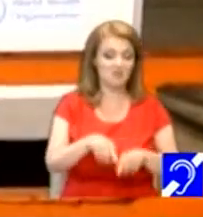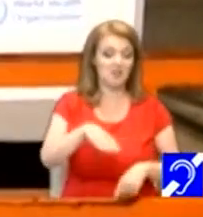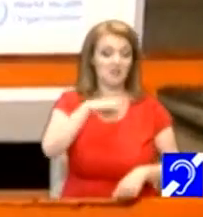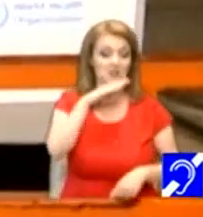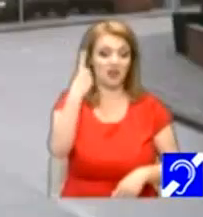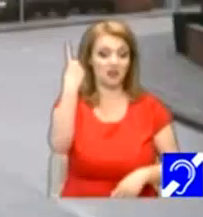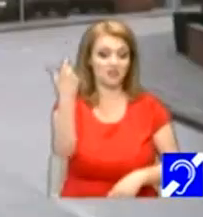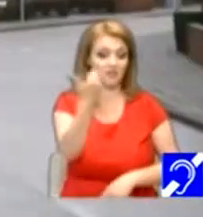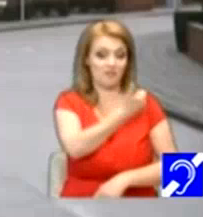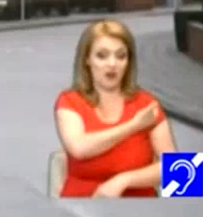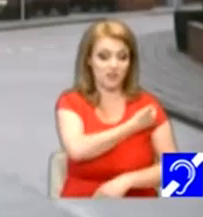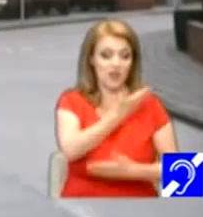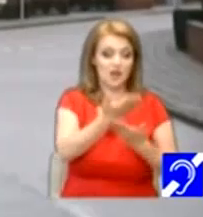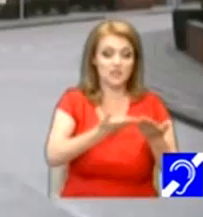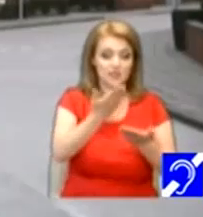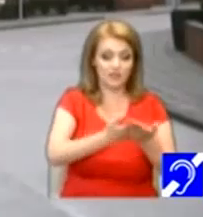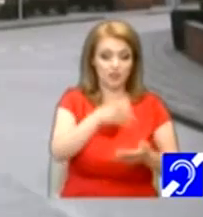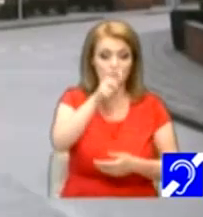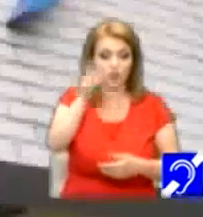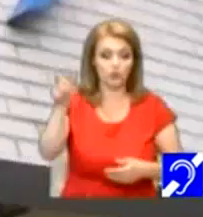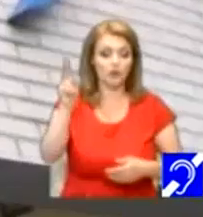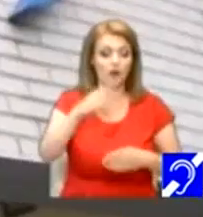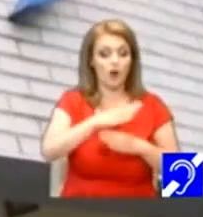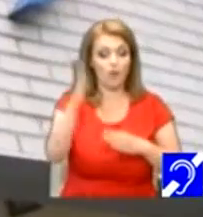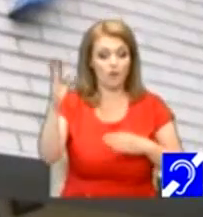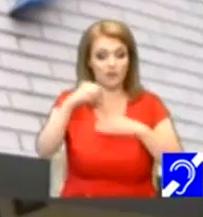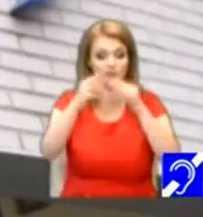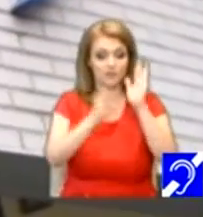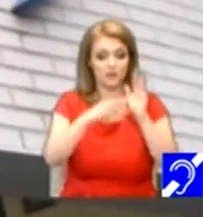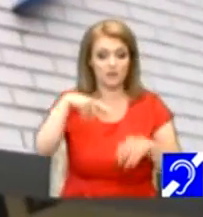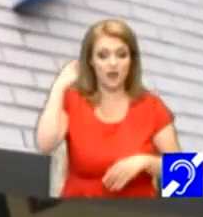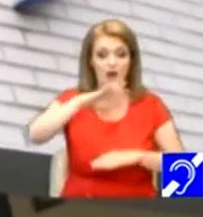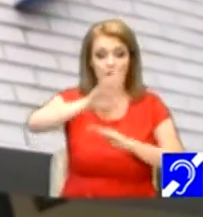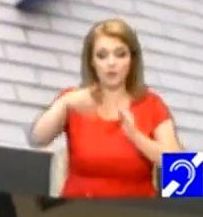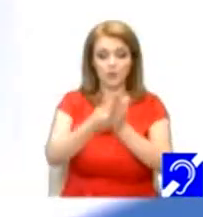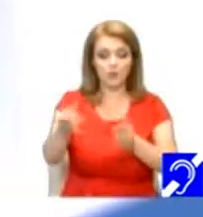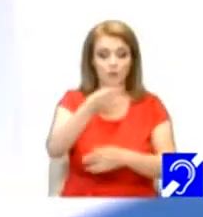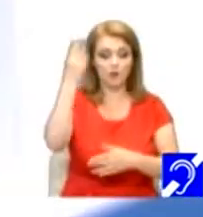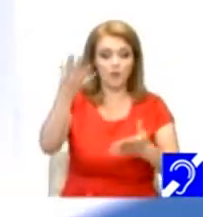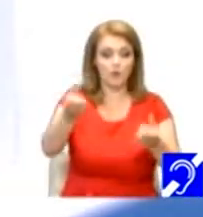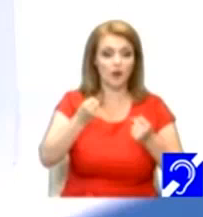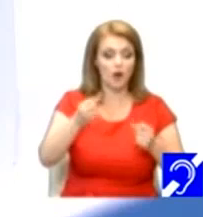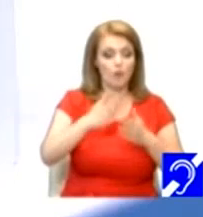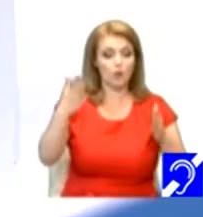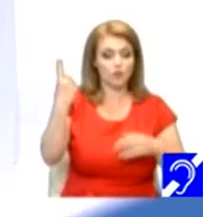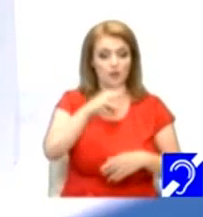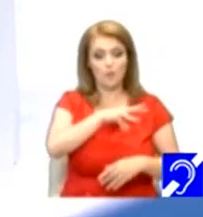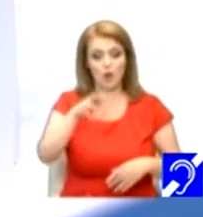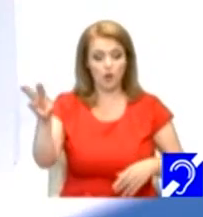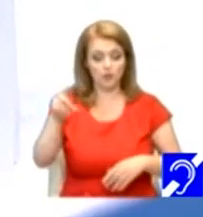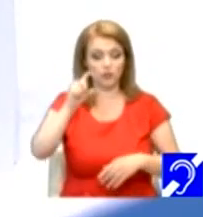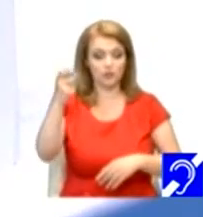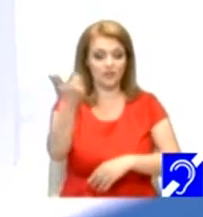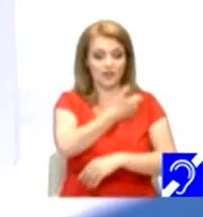doză și e recomandat persoanelor de peste 18 ani. Până în prezent, Republica Moldova a primit peste 1 milion de doze de